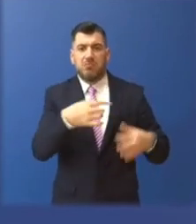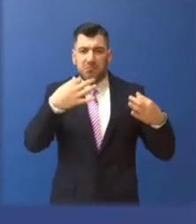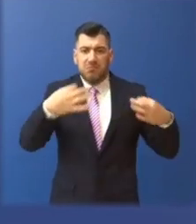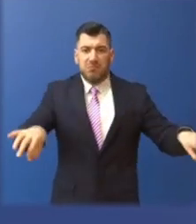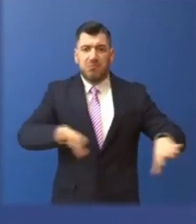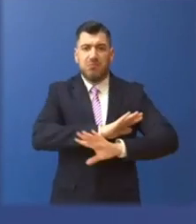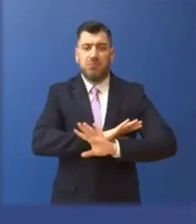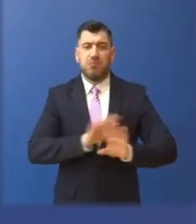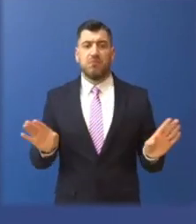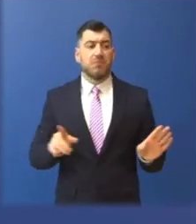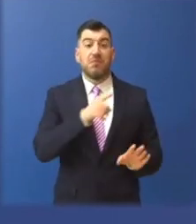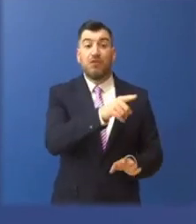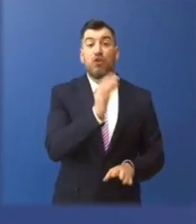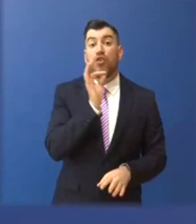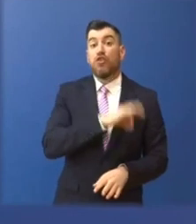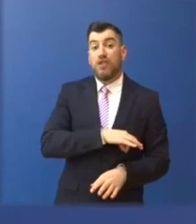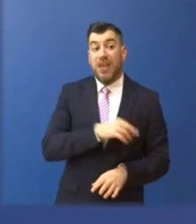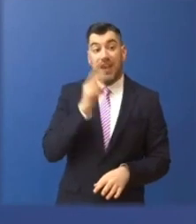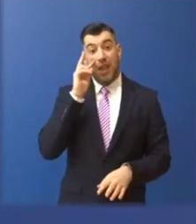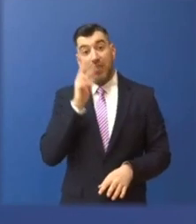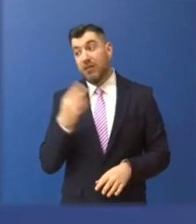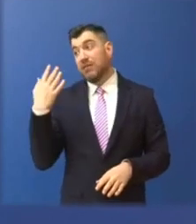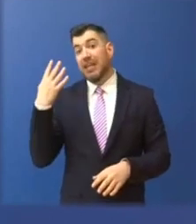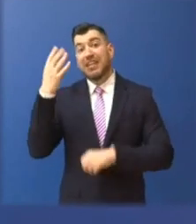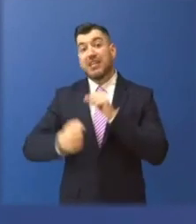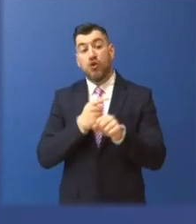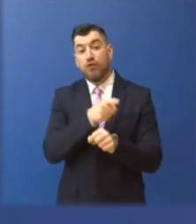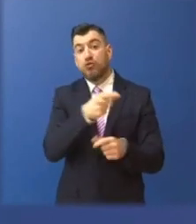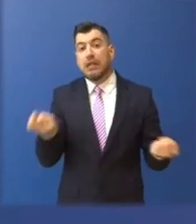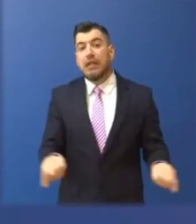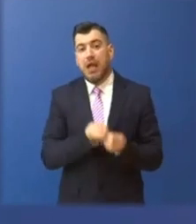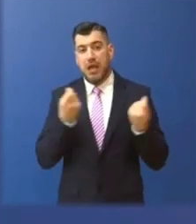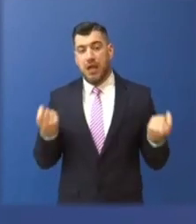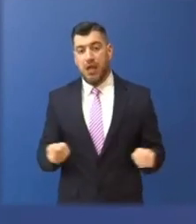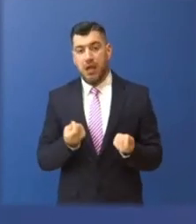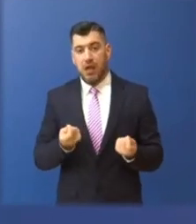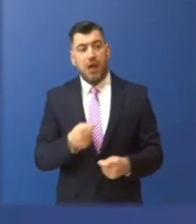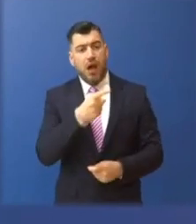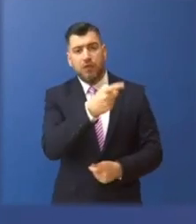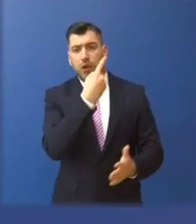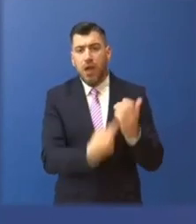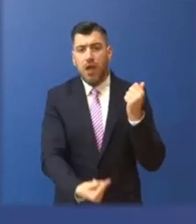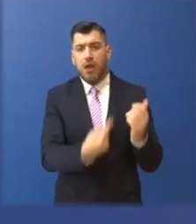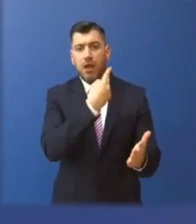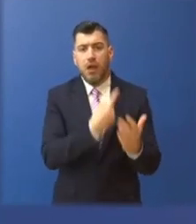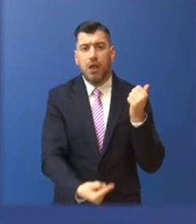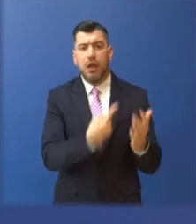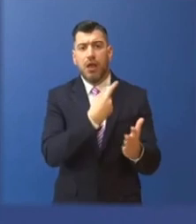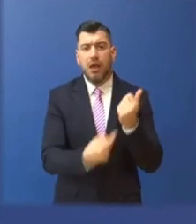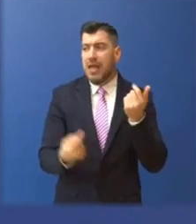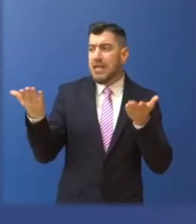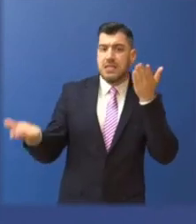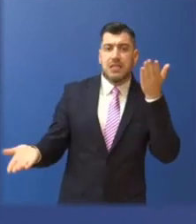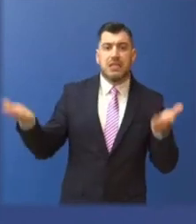ο τραγικός απολογισμός του κυβερνητικού του έργου, επειδή υπολείπεται ικτρά σε κάθε σύγκριση, σε κάθε τομέα